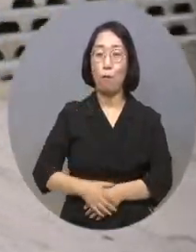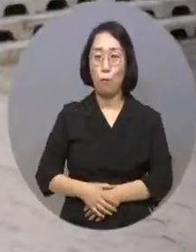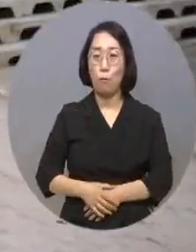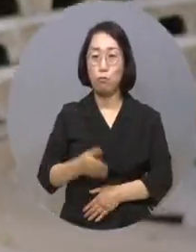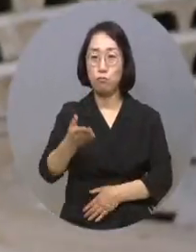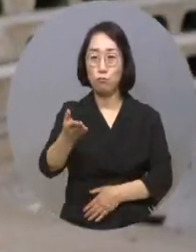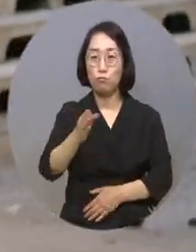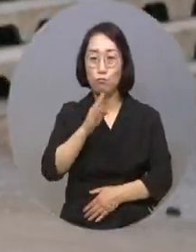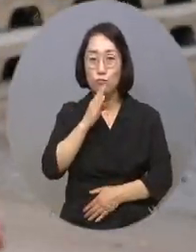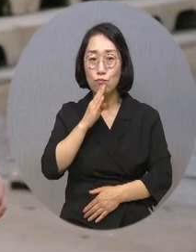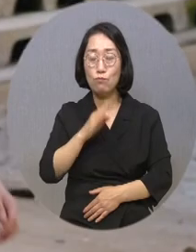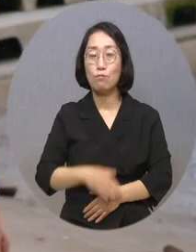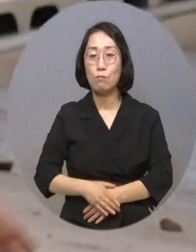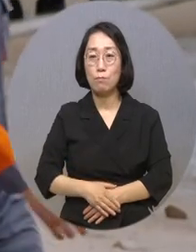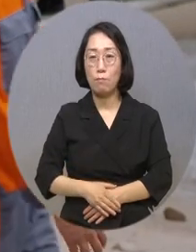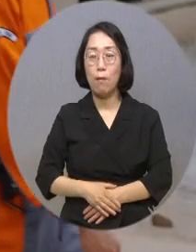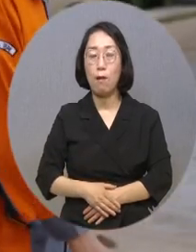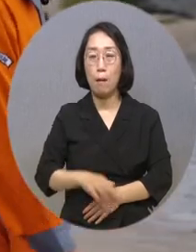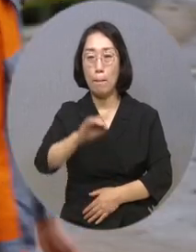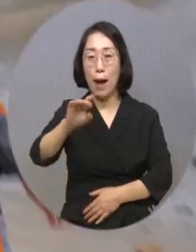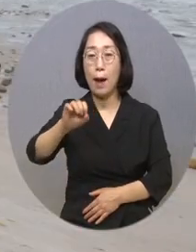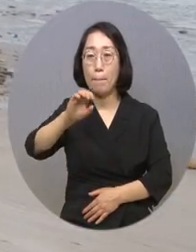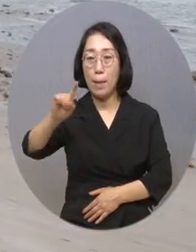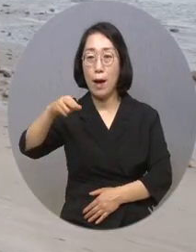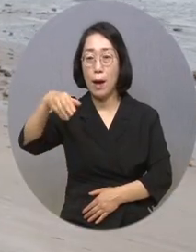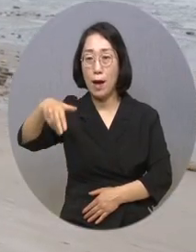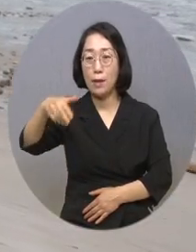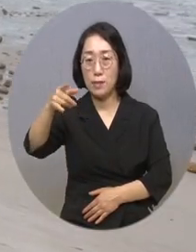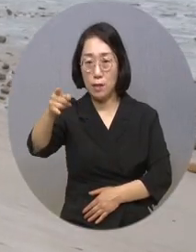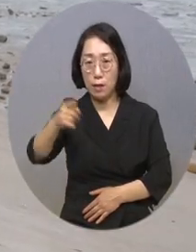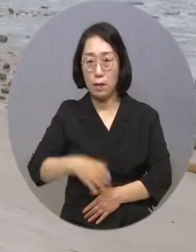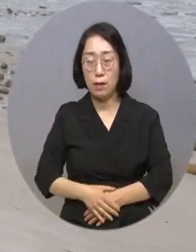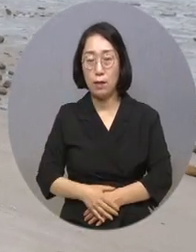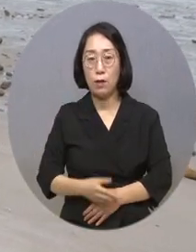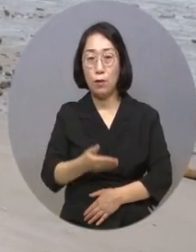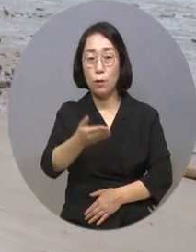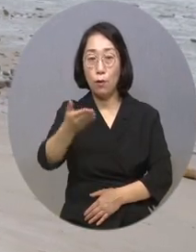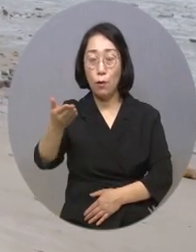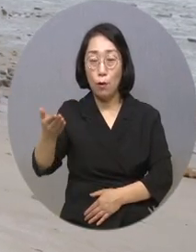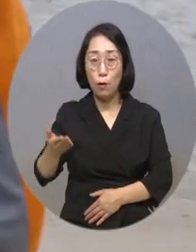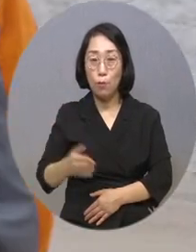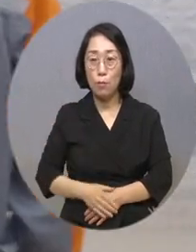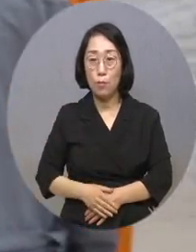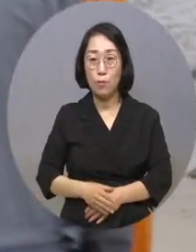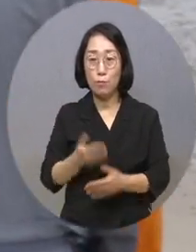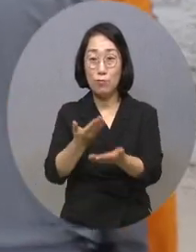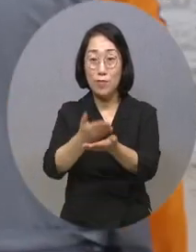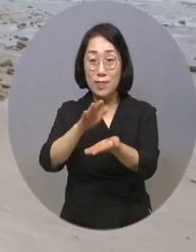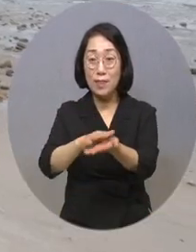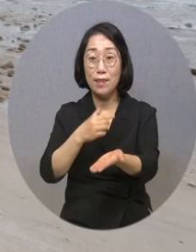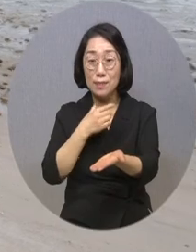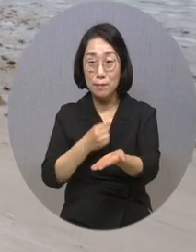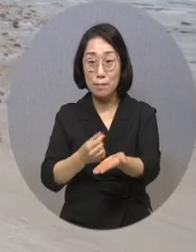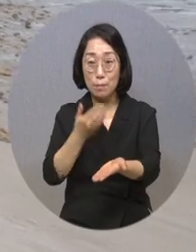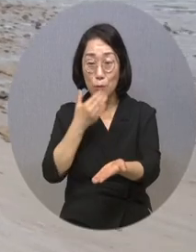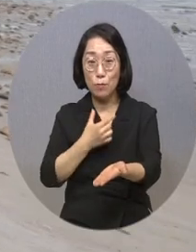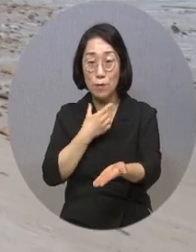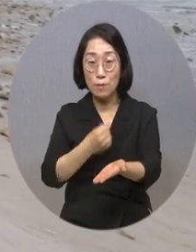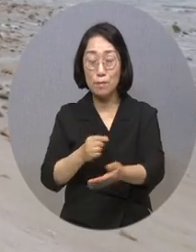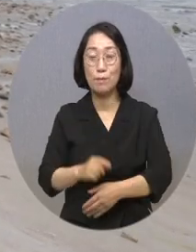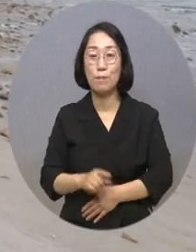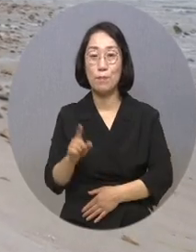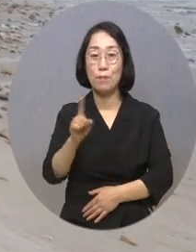또 미장센 그저 방파제. 아 그저 방파제요? 이런 거 어때요? 이거 하이볼 파전 드실 분? 이거 하이볼 파전 드실 분?